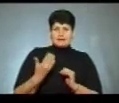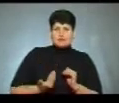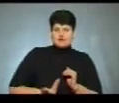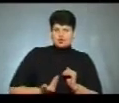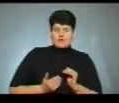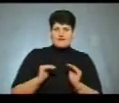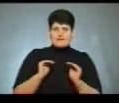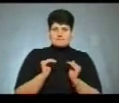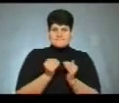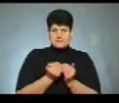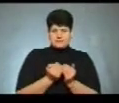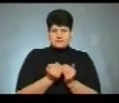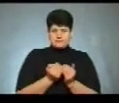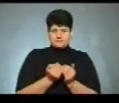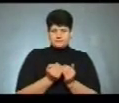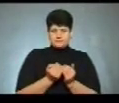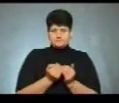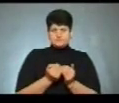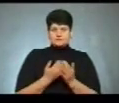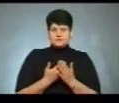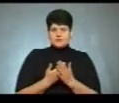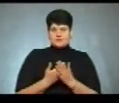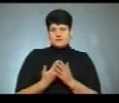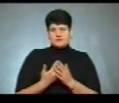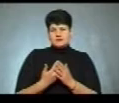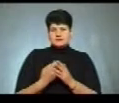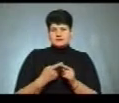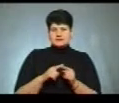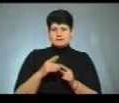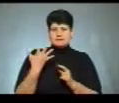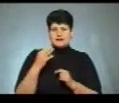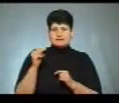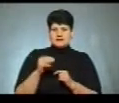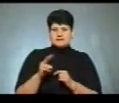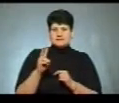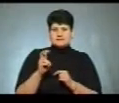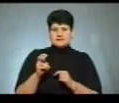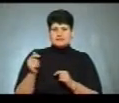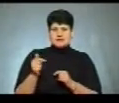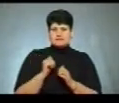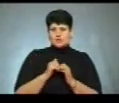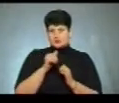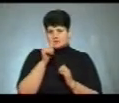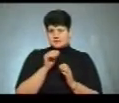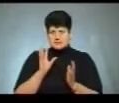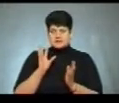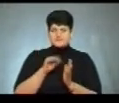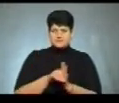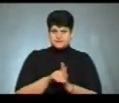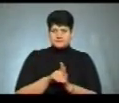3 прожиткових мінімуми. 3 прожиткових мінімуми, тобто це приблизно 5200 гривень кожного місяця. Тобто